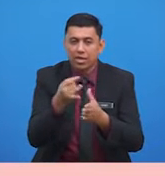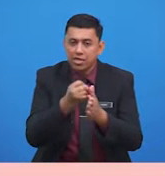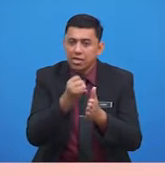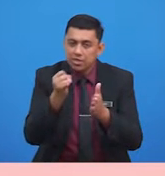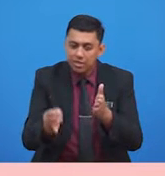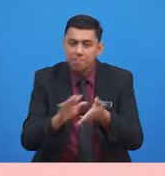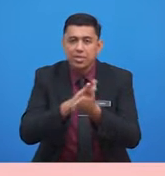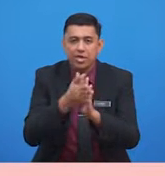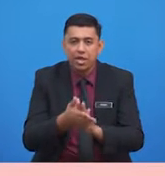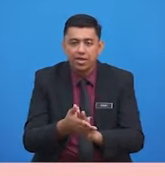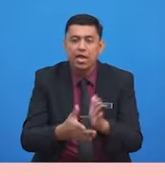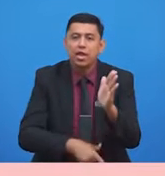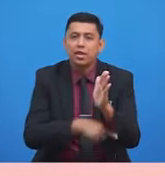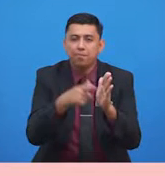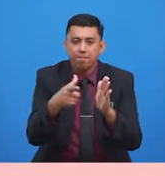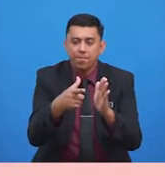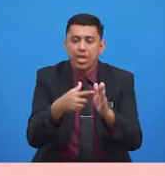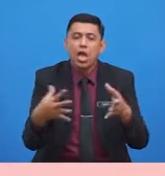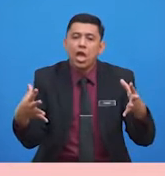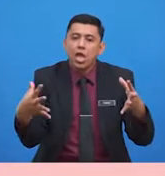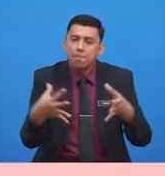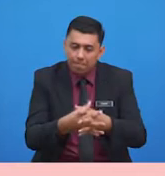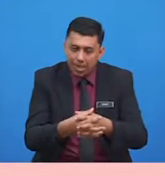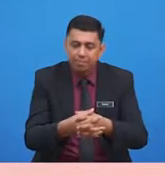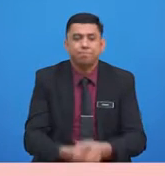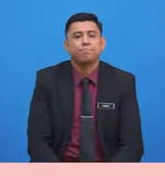antara jiran menjadi lebih rapat.